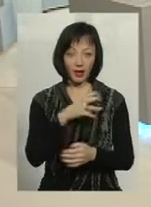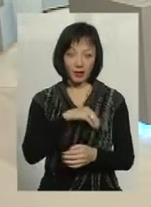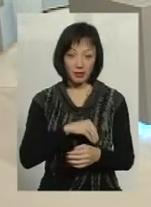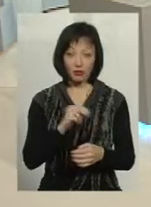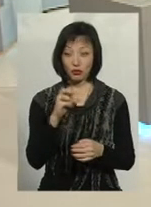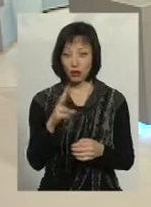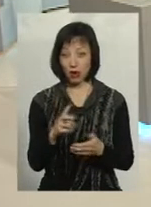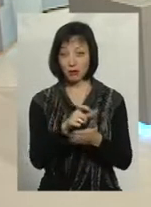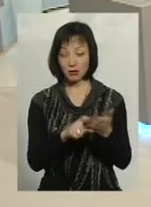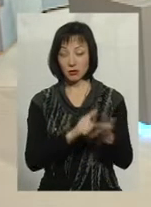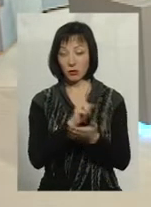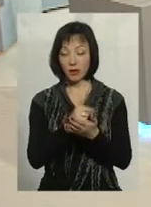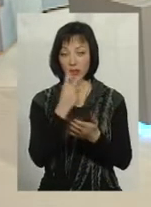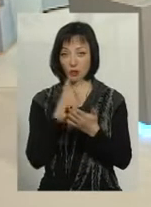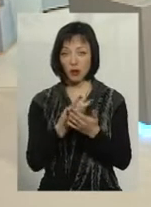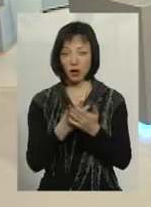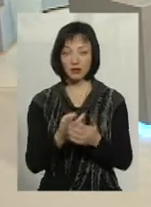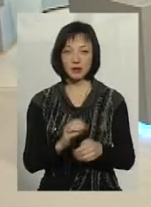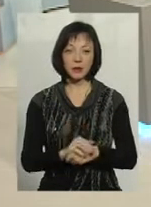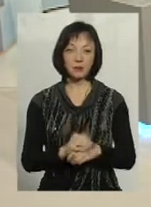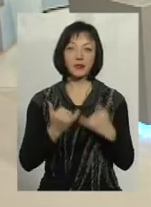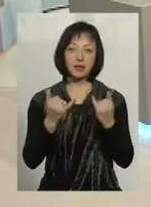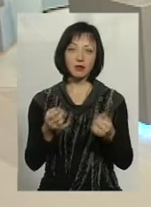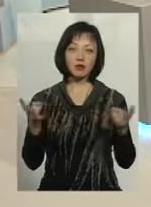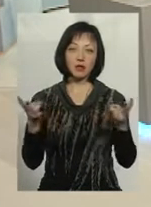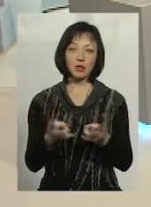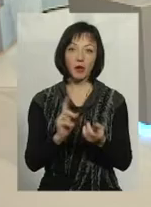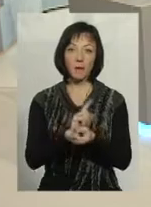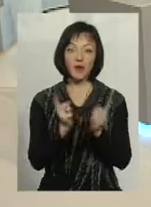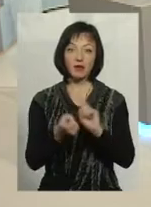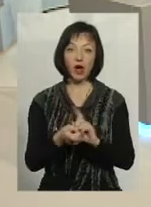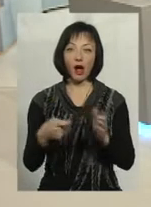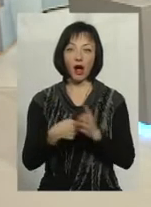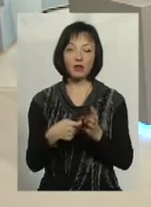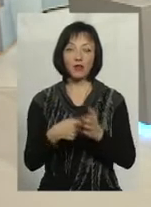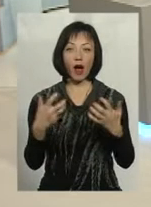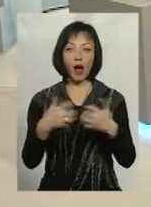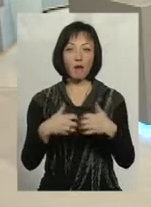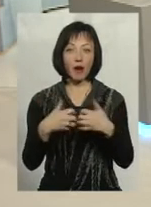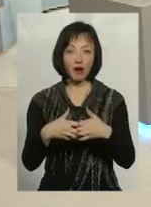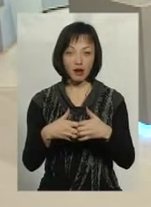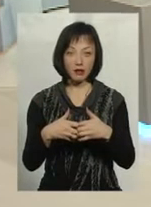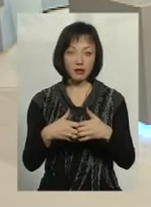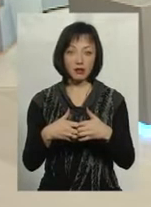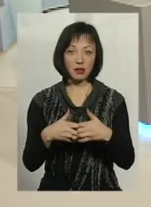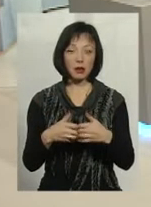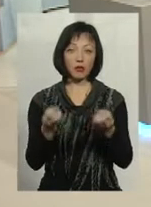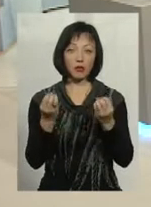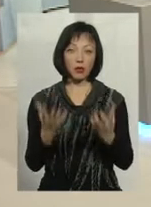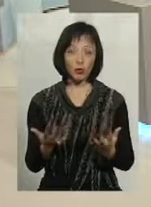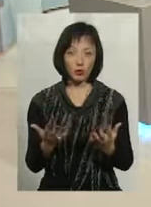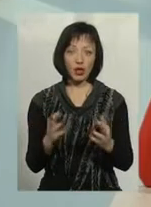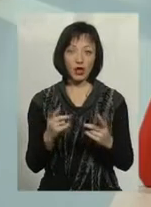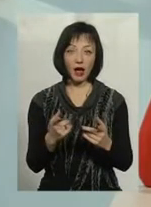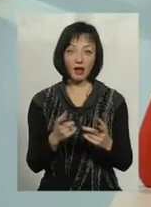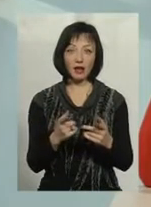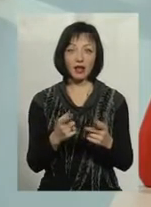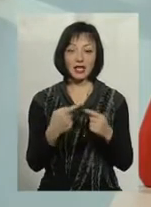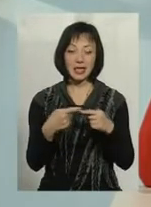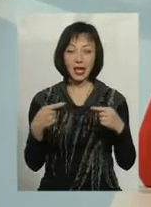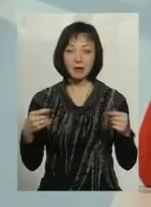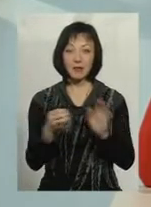котрі спонукають, скажімо, до зловживань в цій сфері, і не тільки. Спонукають підприємництво до того, щоб